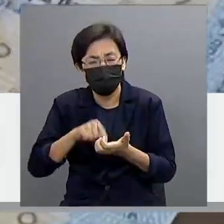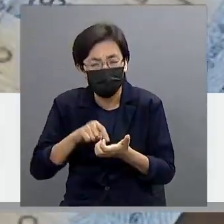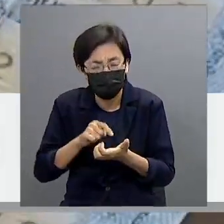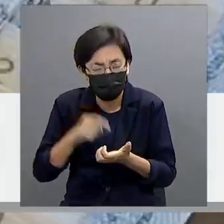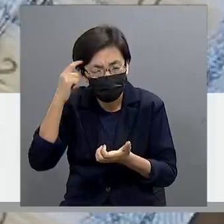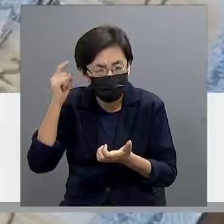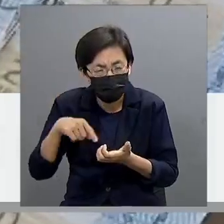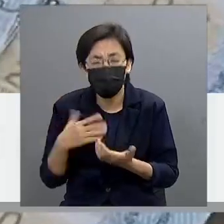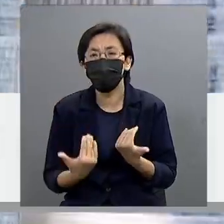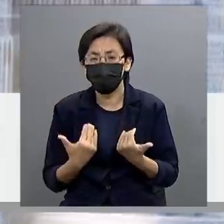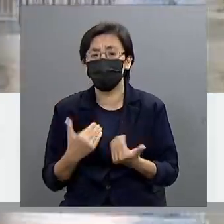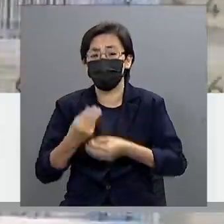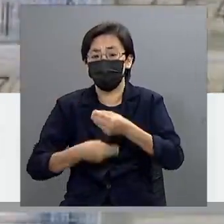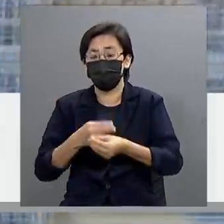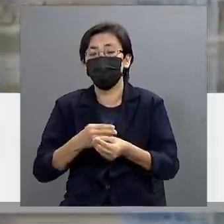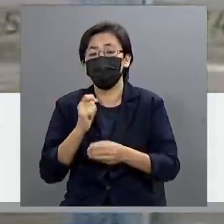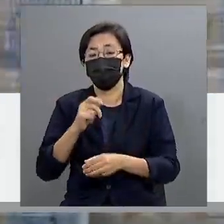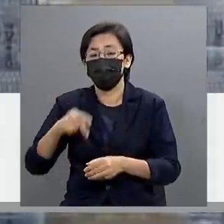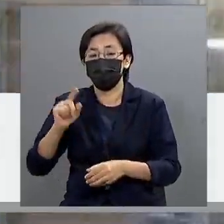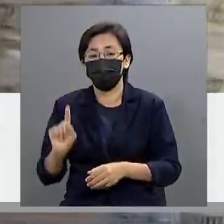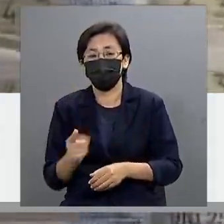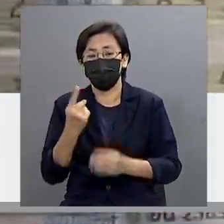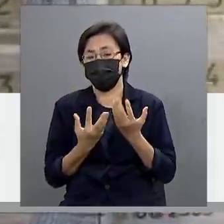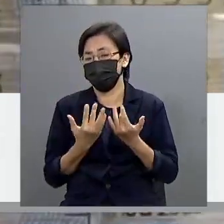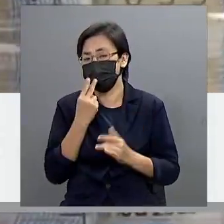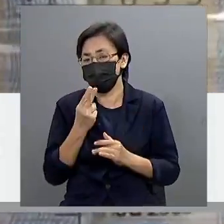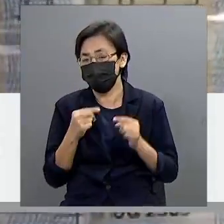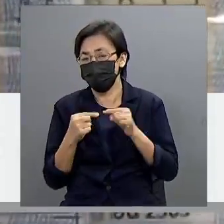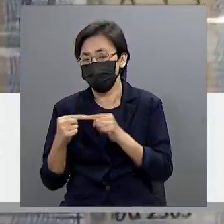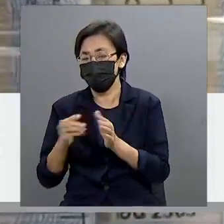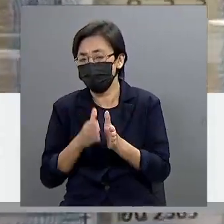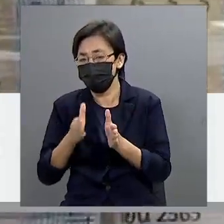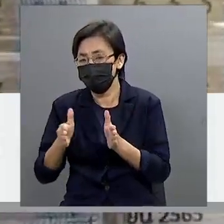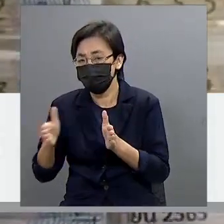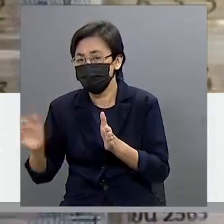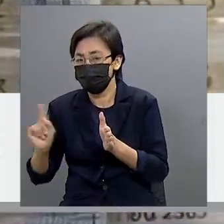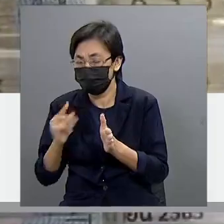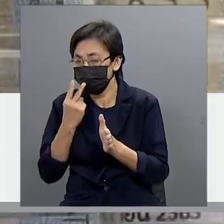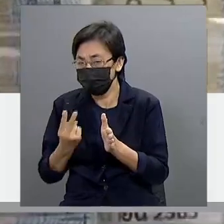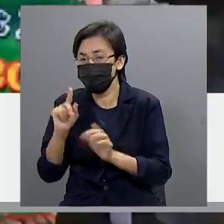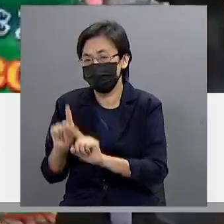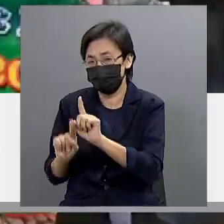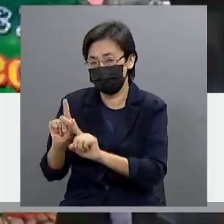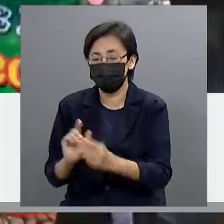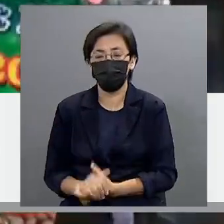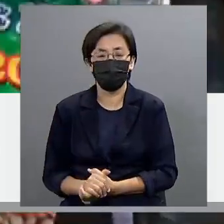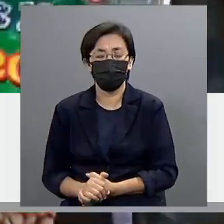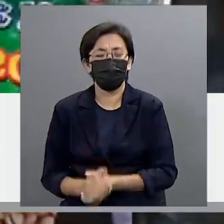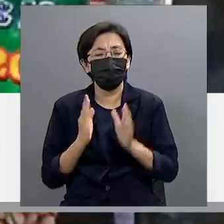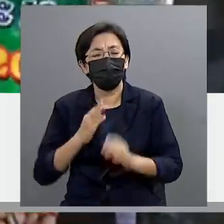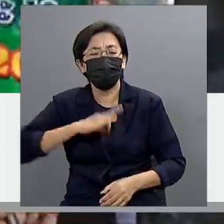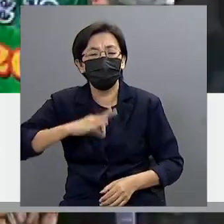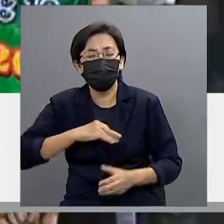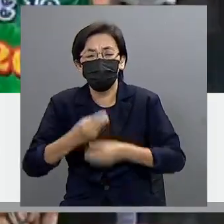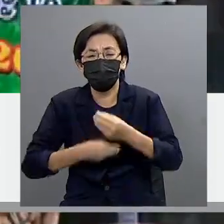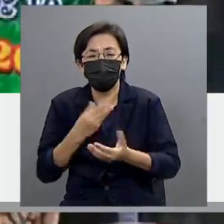ดขายผ่านแอปเป็นงวดแรกดังนั้นก็ต้องรอดูก่อนว่างวดหน้าจะเป็นยังไงแต่บางคนก็มองเหมือนกันนะคะว่าราคาขาย